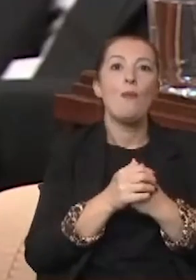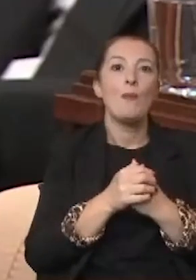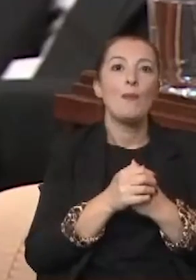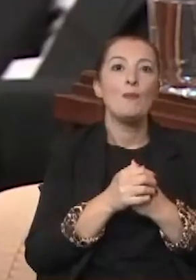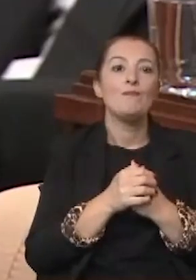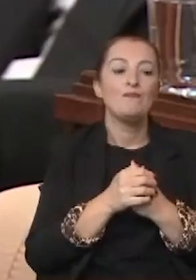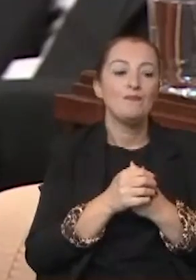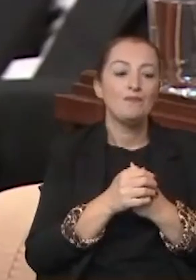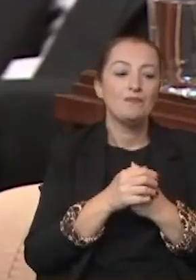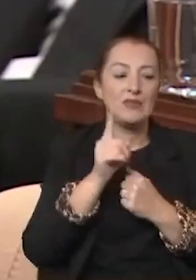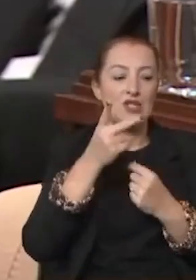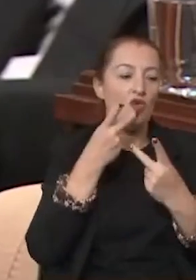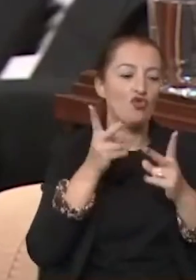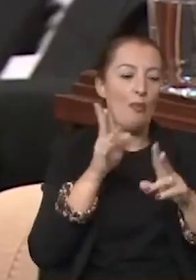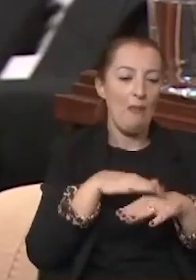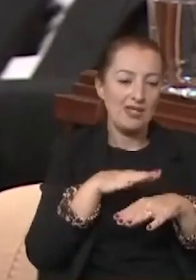Onu siz söylersiniz.